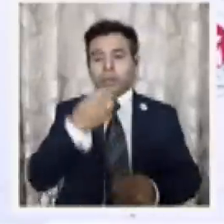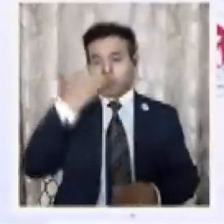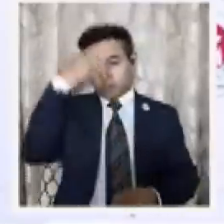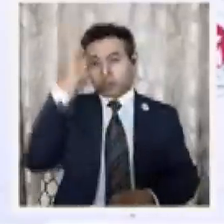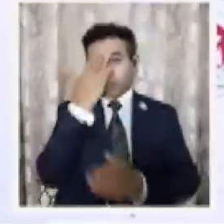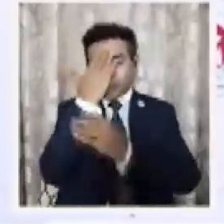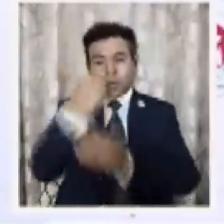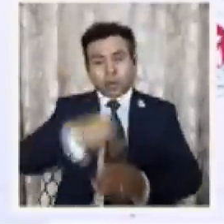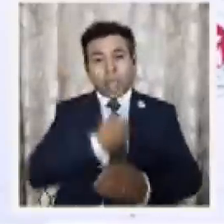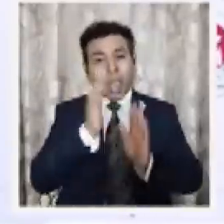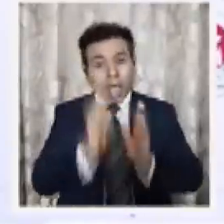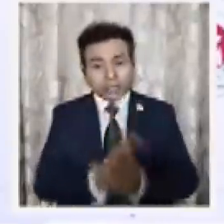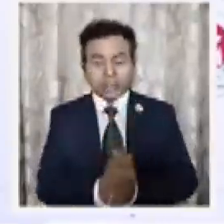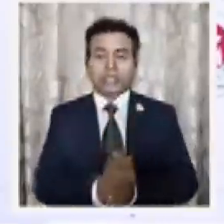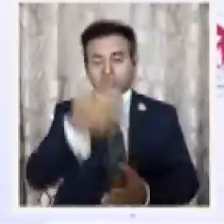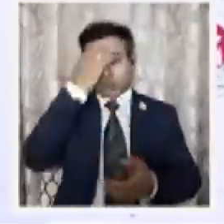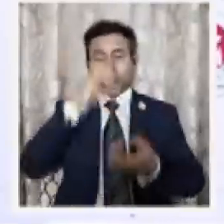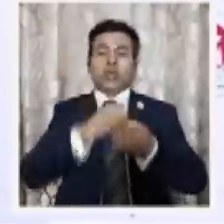করুন, বয়োবৃদ্ধদের জন্য